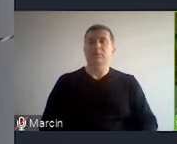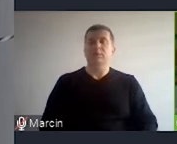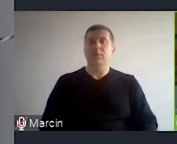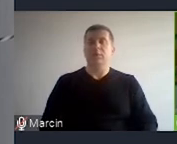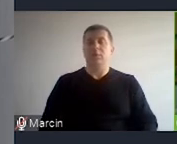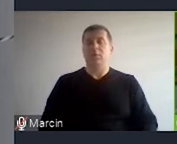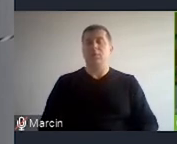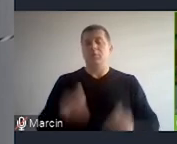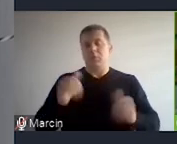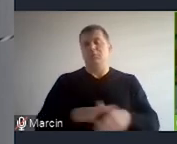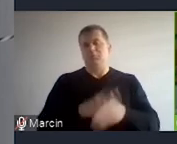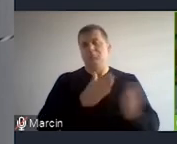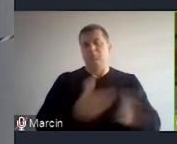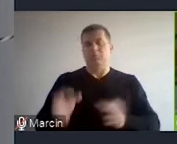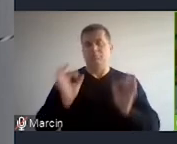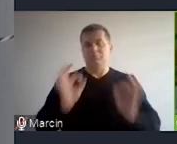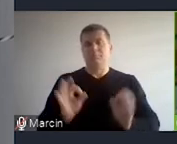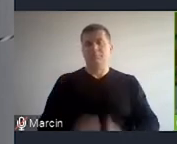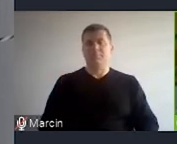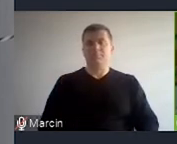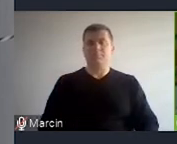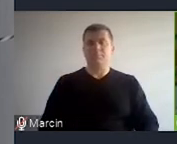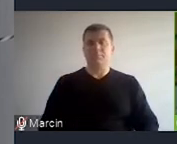Jak najbardziej jest w porządku.